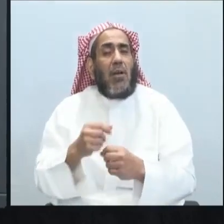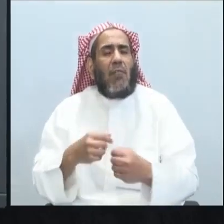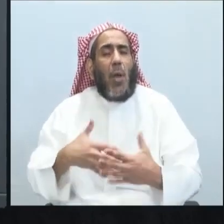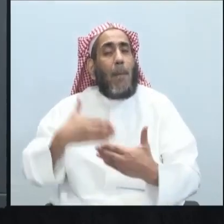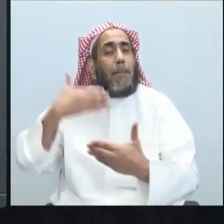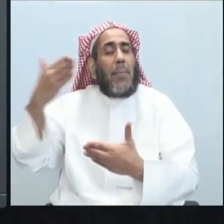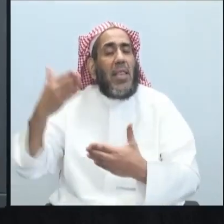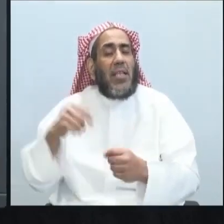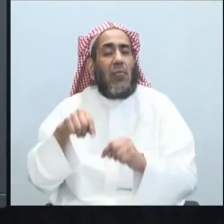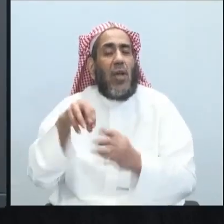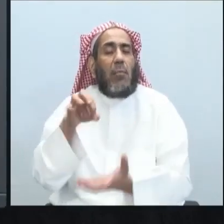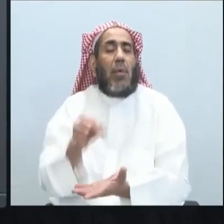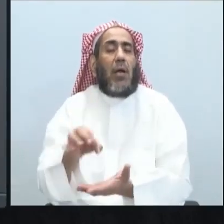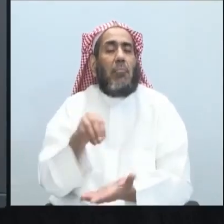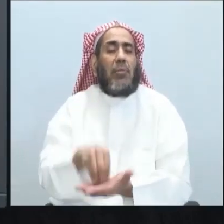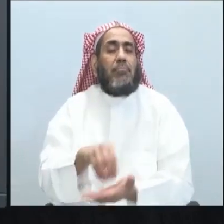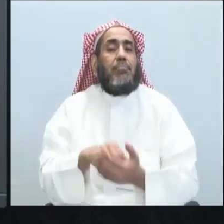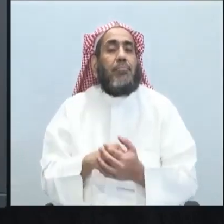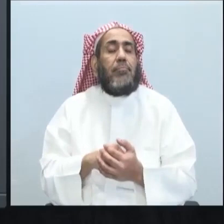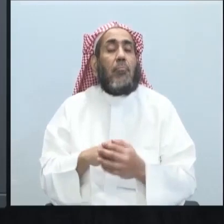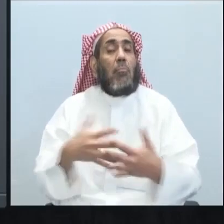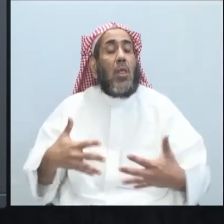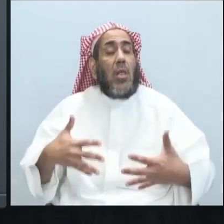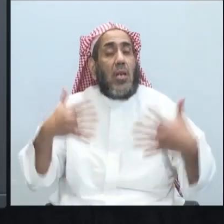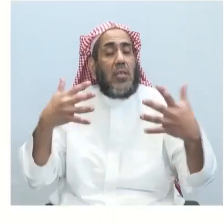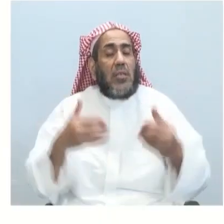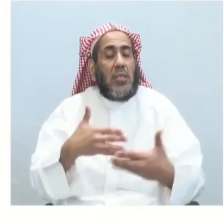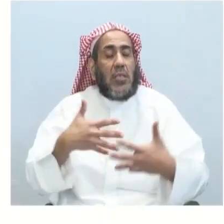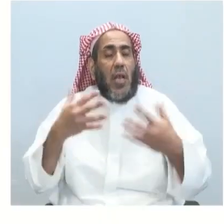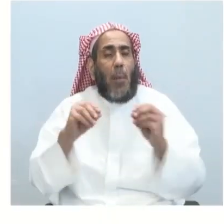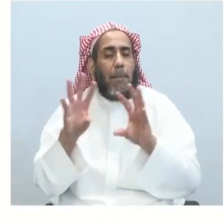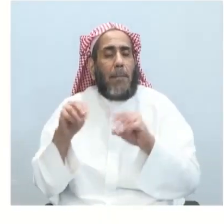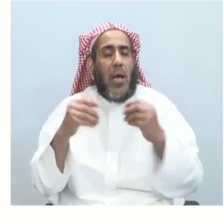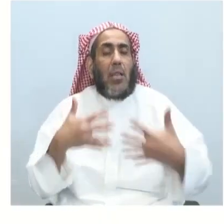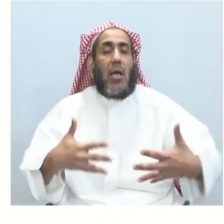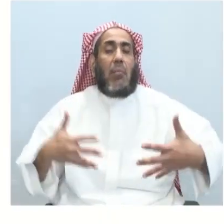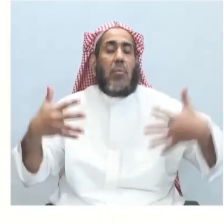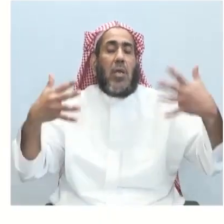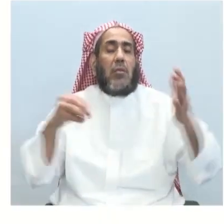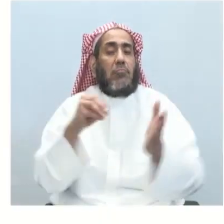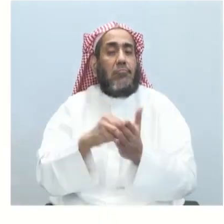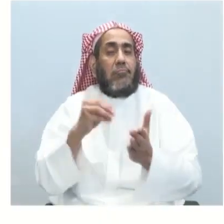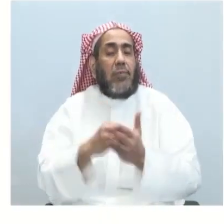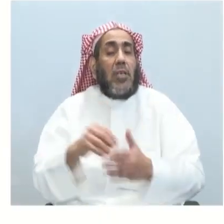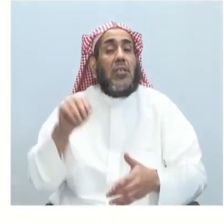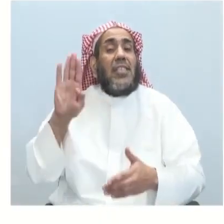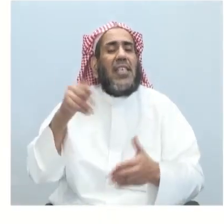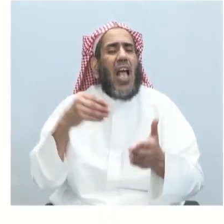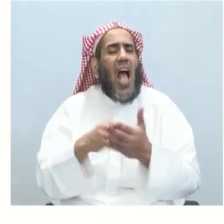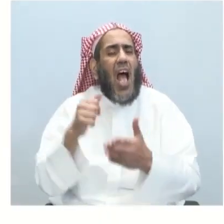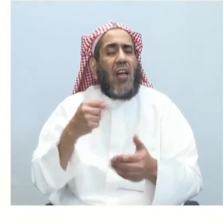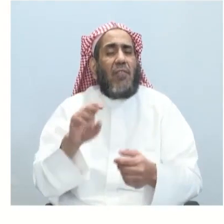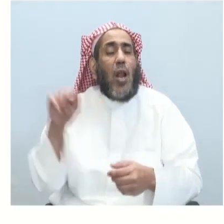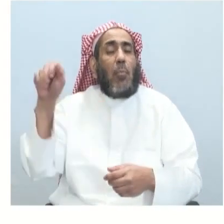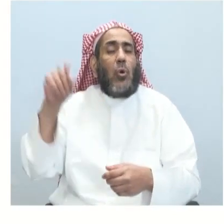شكواه في ذاك المكان طبعا هذا النص سنقرا بعض ابيات المذكوره في في سينيه البحتري